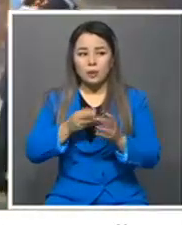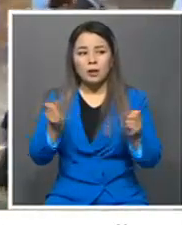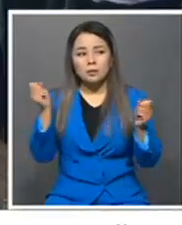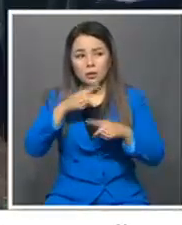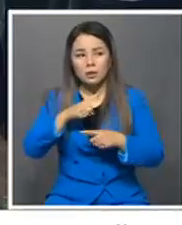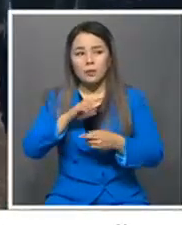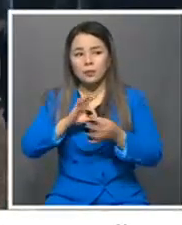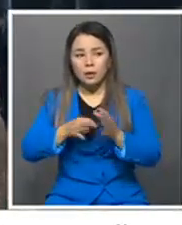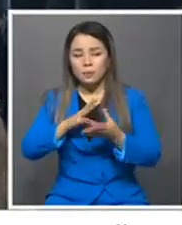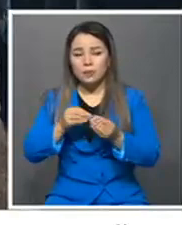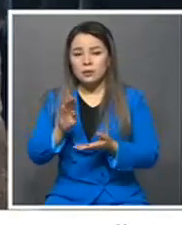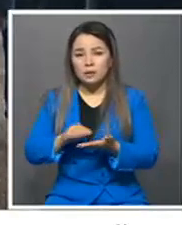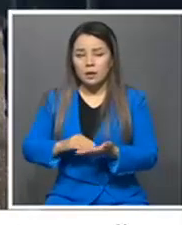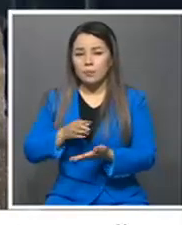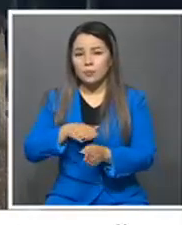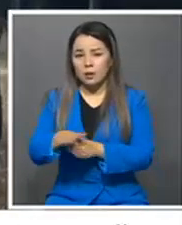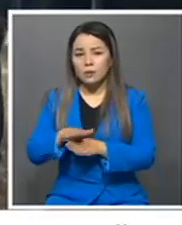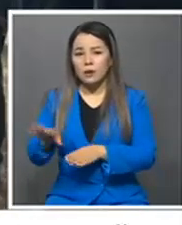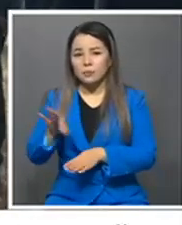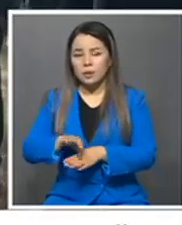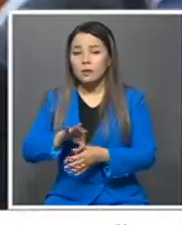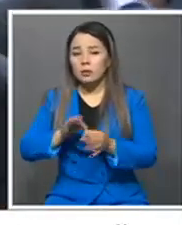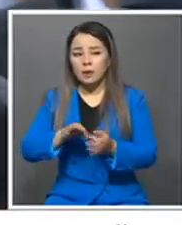кемшіліктер бойынша хаттамалар толтырылады.